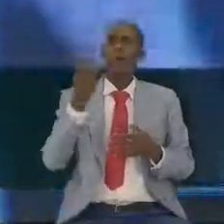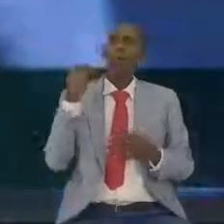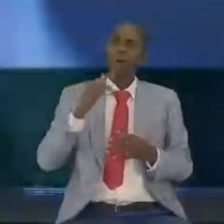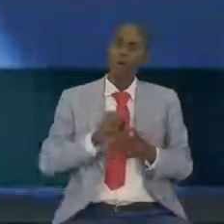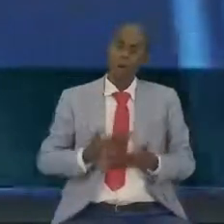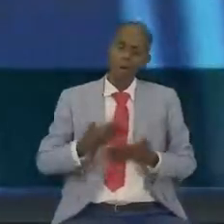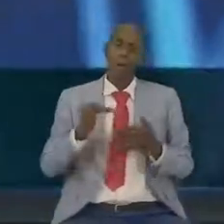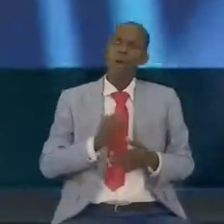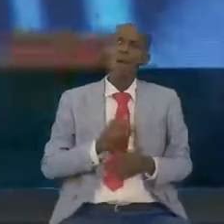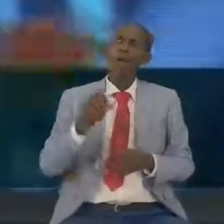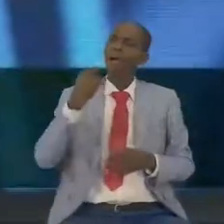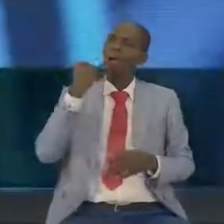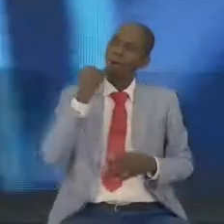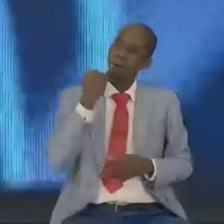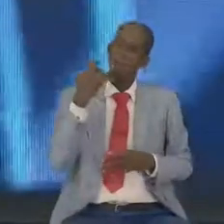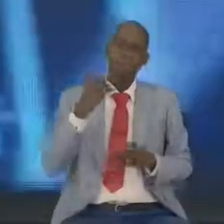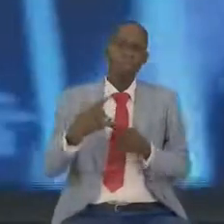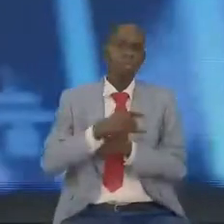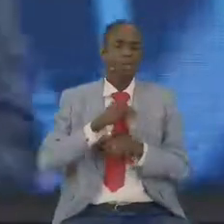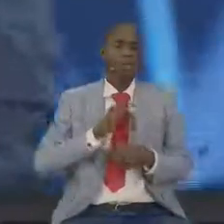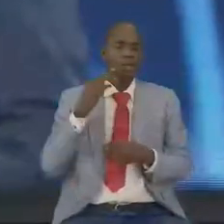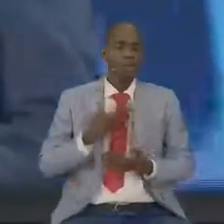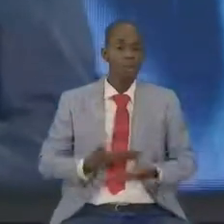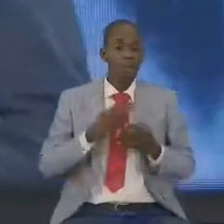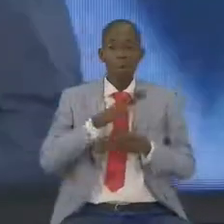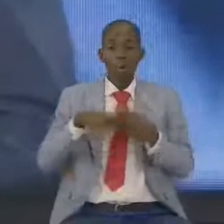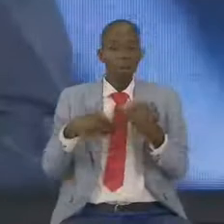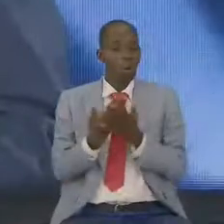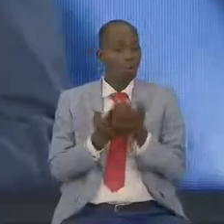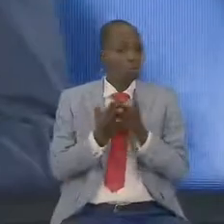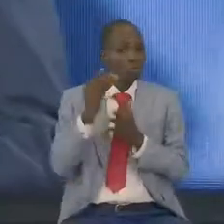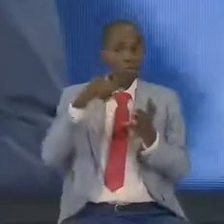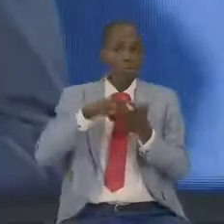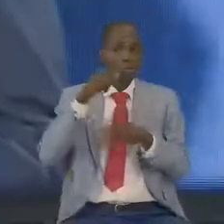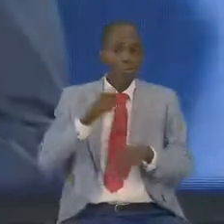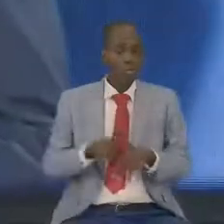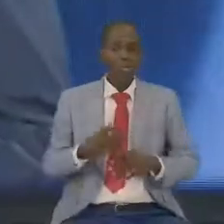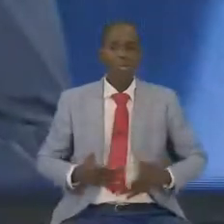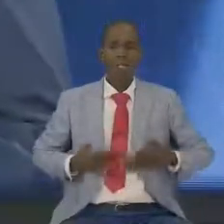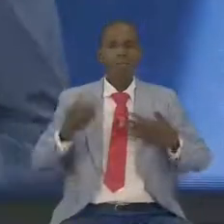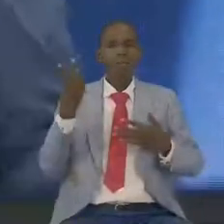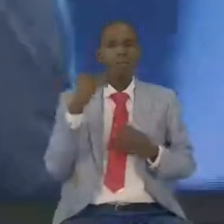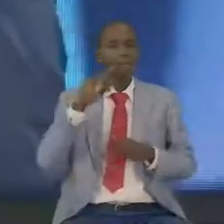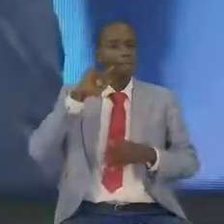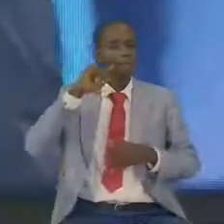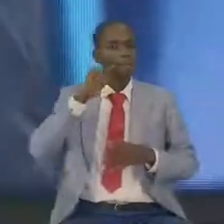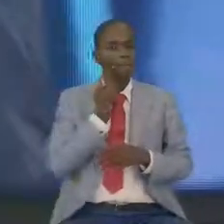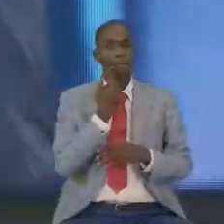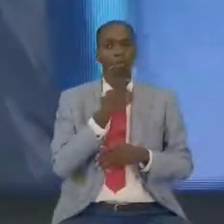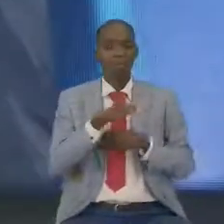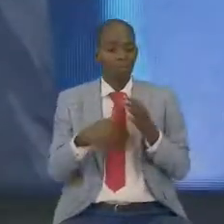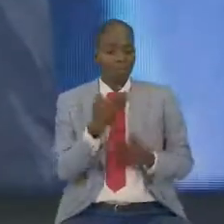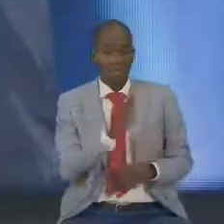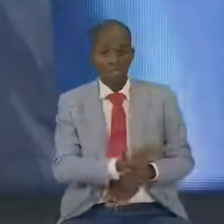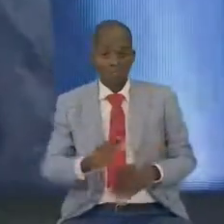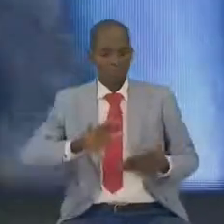le jour de sa naissance. Et quand tout cela allait, la vie était amère. Tous les enfants